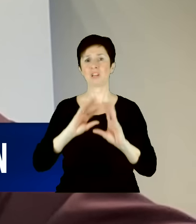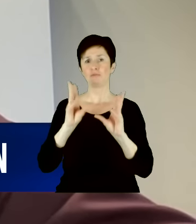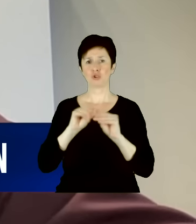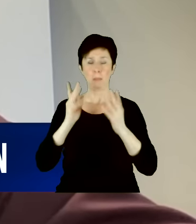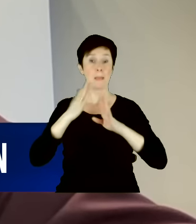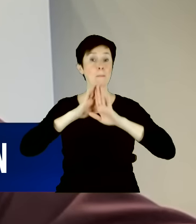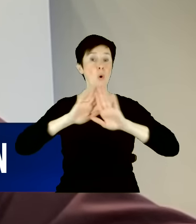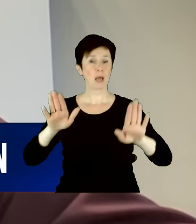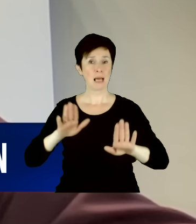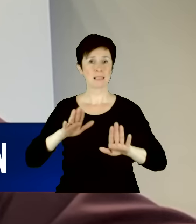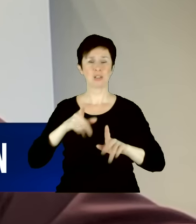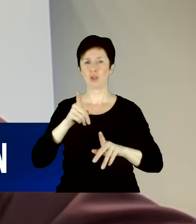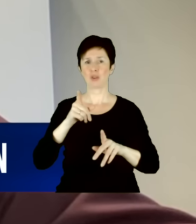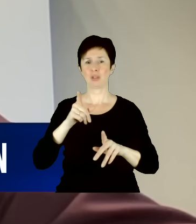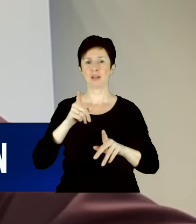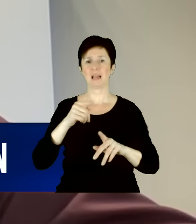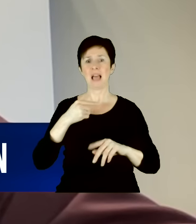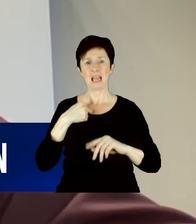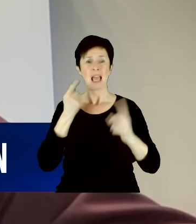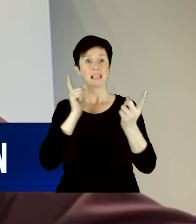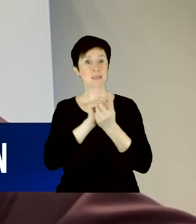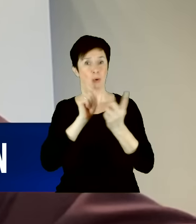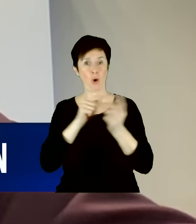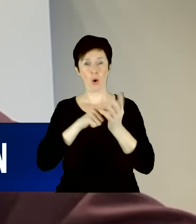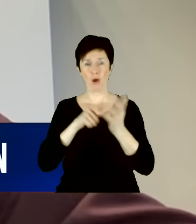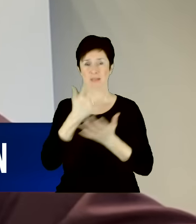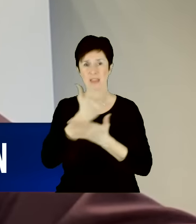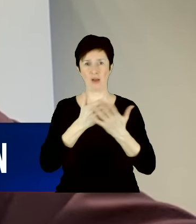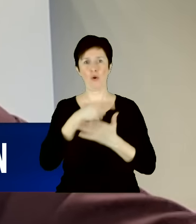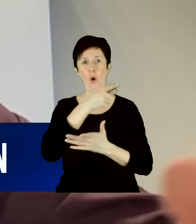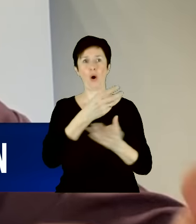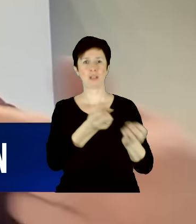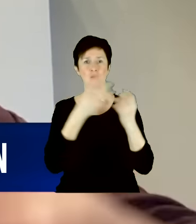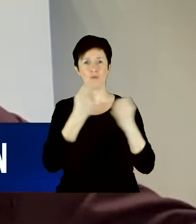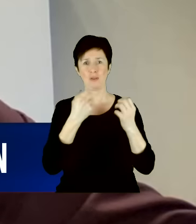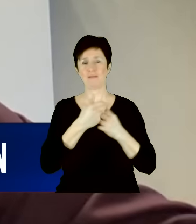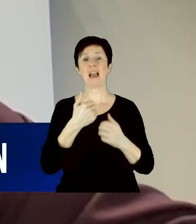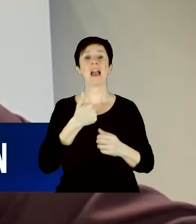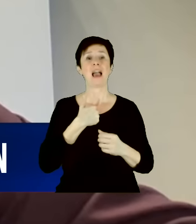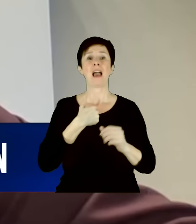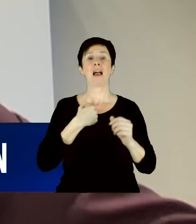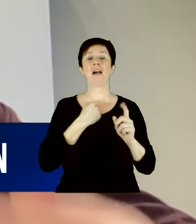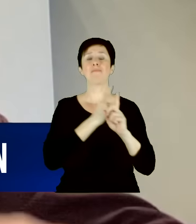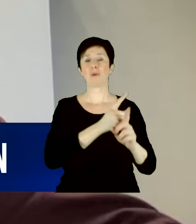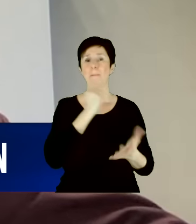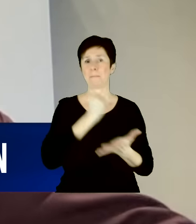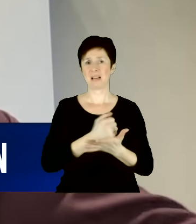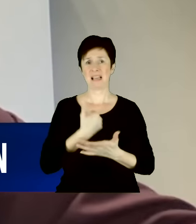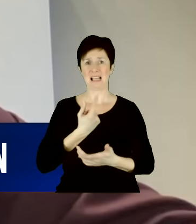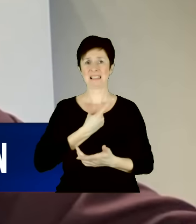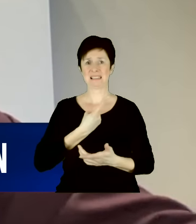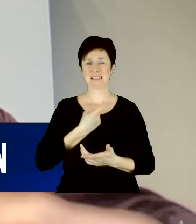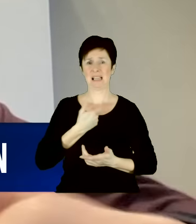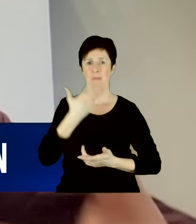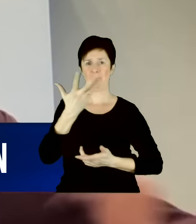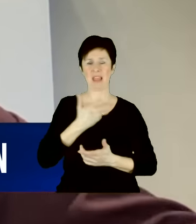jest to nagrywane, kiedy ja się z nimi spotykam, gdzie oni próbują mnie przekonać, że według prawa ja nie mam prawa nagrać wywiadu ze samym sobą, tylko oni mają prawo to